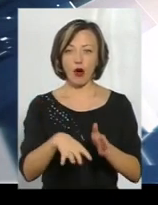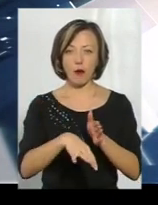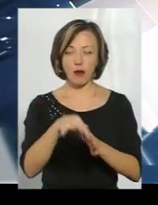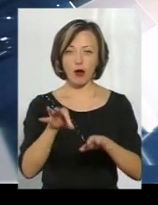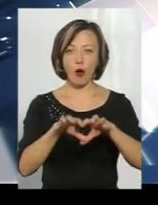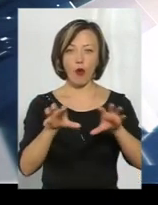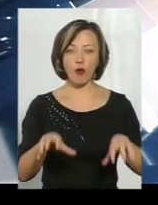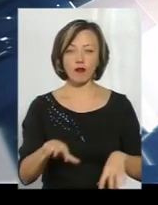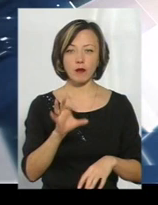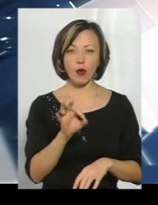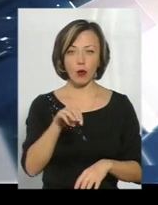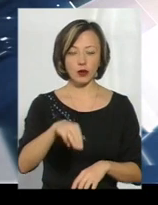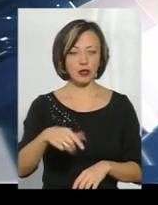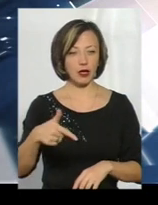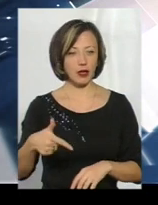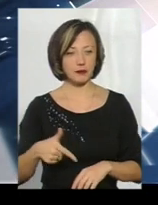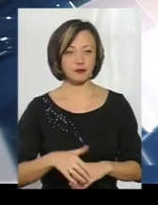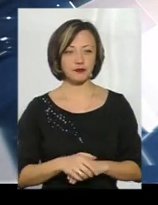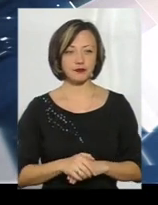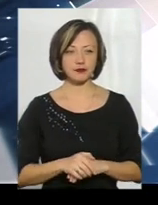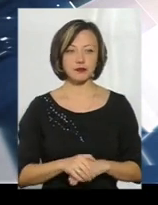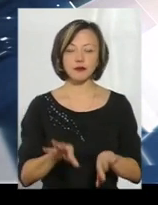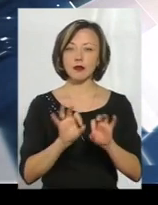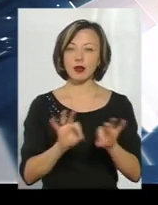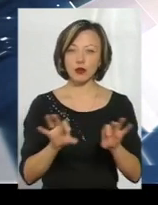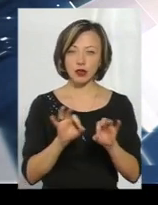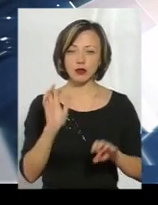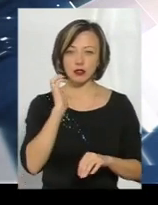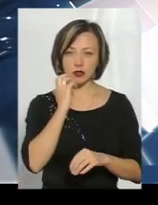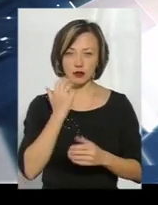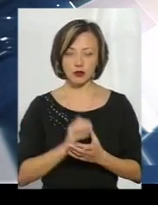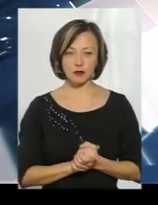оберуть головами громад. І розказують досить серйозно.